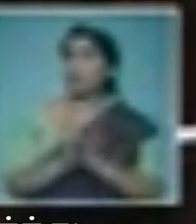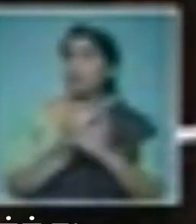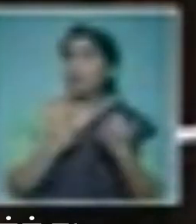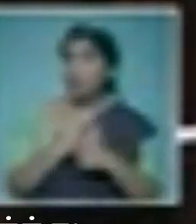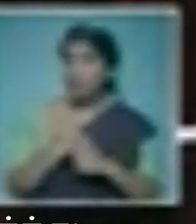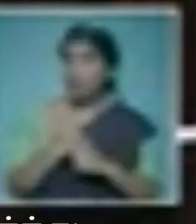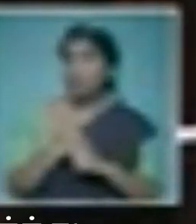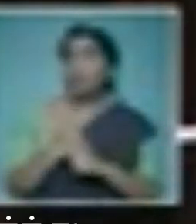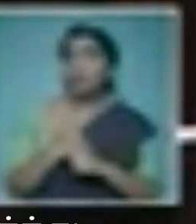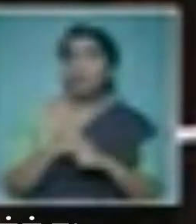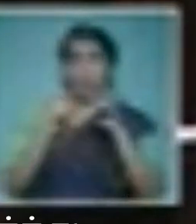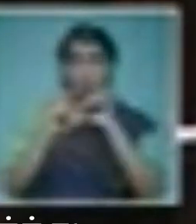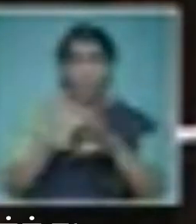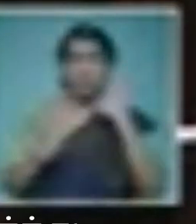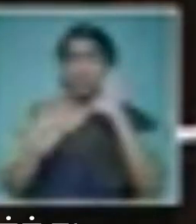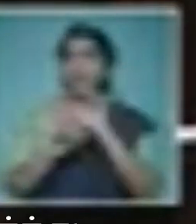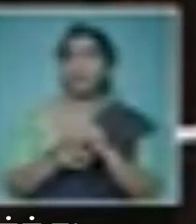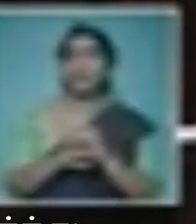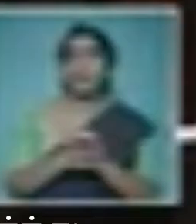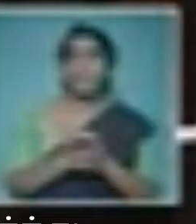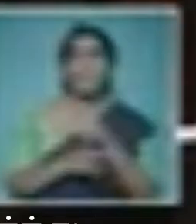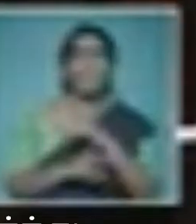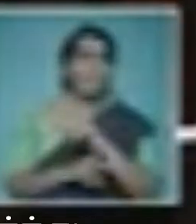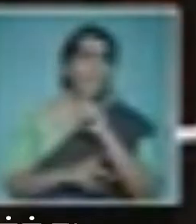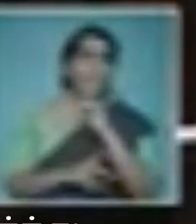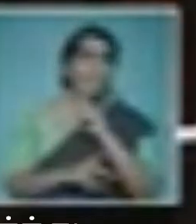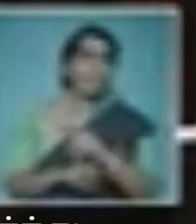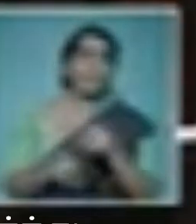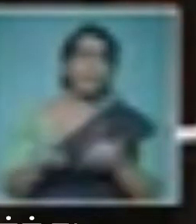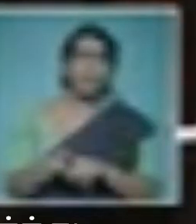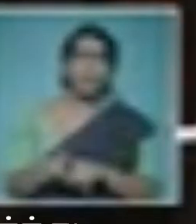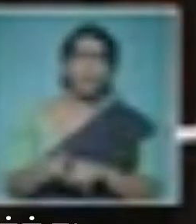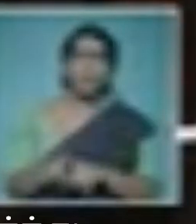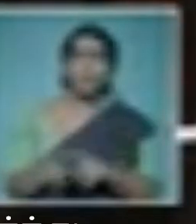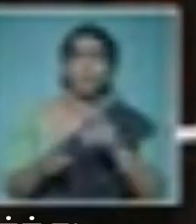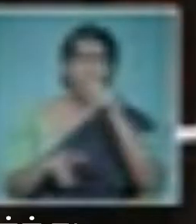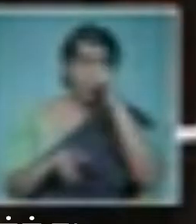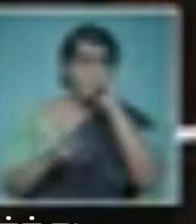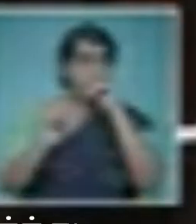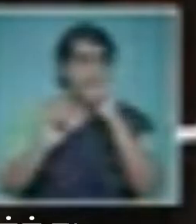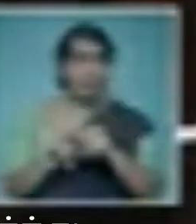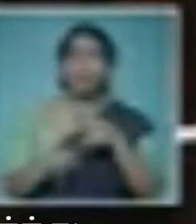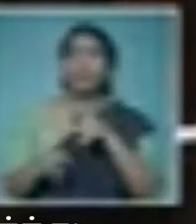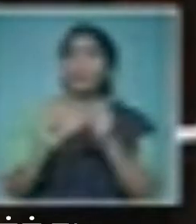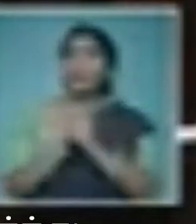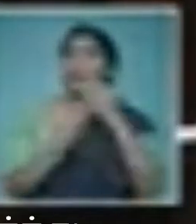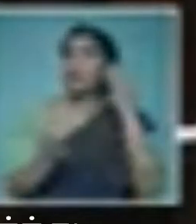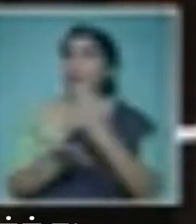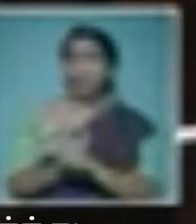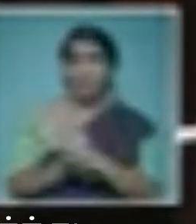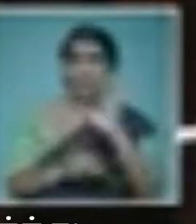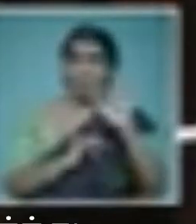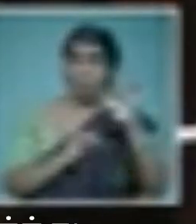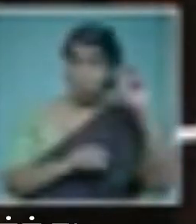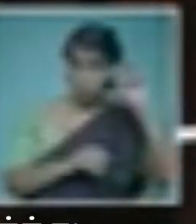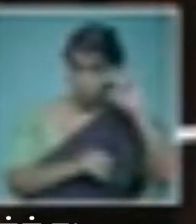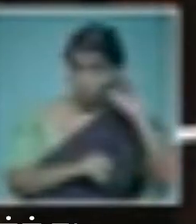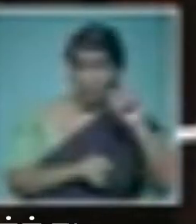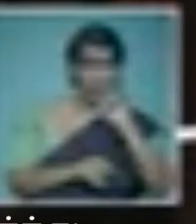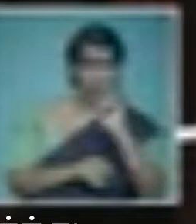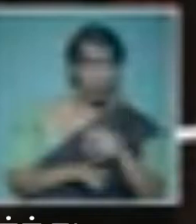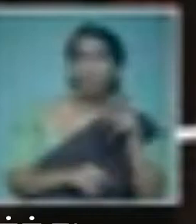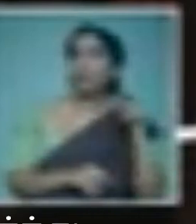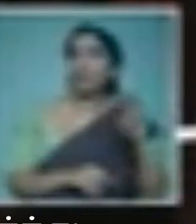යයි තමන් එවැනි ප්‍රවාදයක කියන්නේ මෙතන මේ කියන ඒ කියන්නේ ඒ කියන්නේ දූෂණය හා වංචාව නවත්වනවා කියලා කවුරු හරි එක්කෙනෙක් පොරොන්දු වුණොත් එහෙම